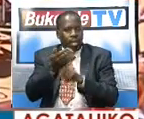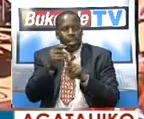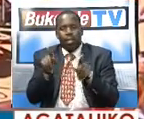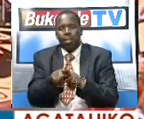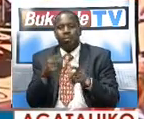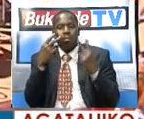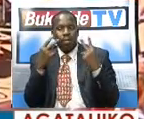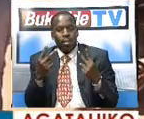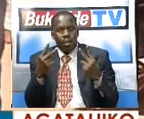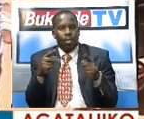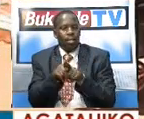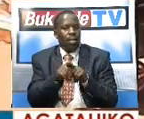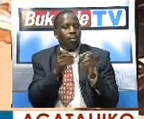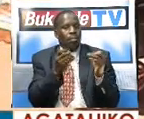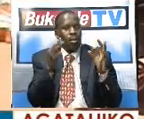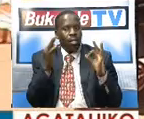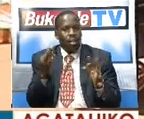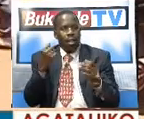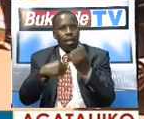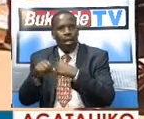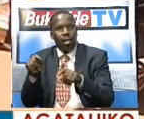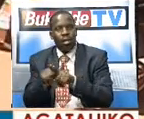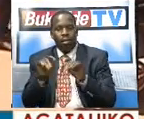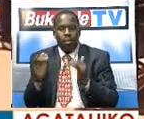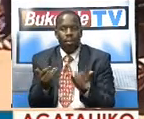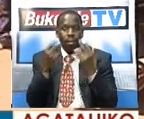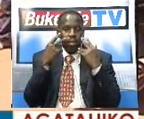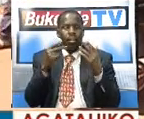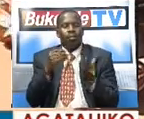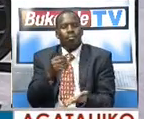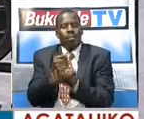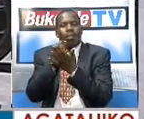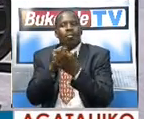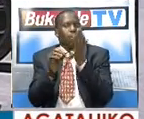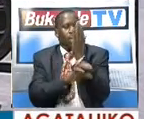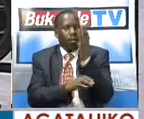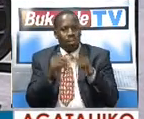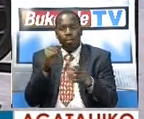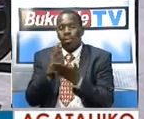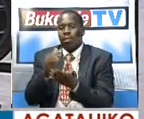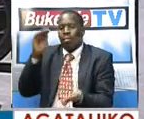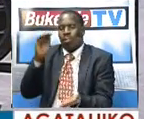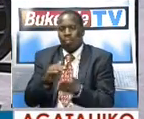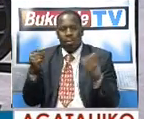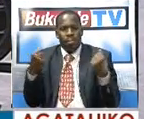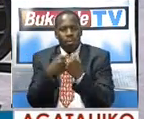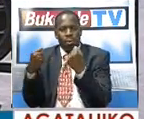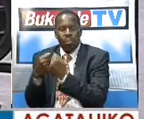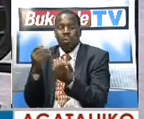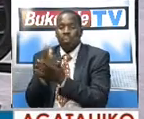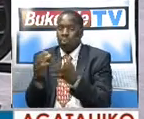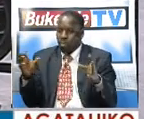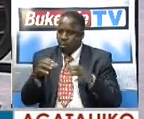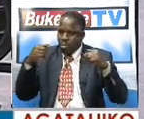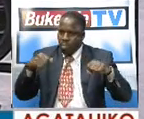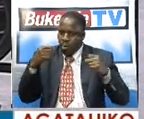agambye nti ettendekero nga lino lya mugaso nnyo eri eggwanga nga kyakuyamba okukendeeza ku bubenje ku nguudo naddala obuva ku bavuzi ba boda